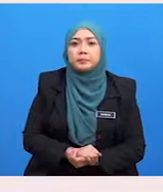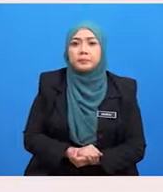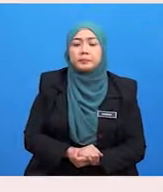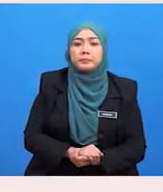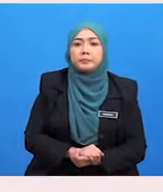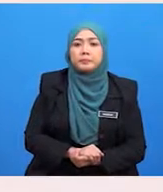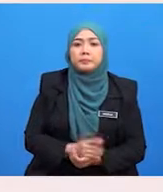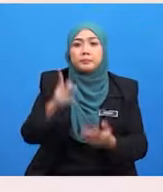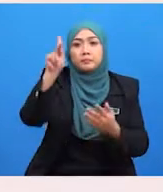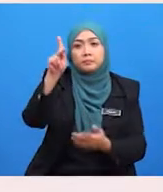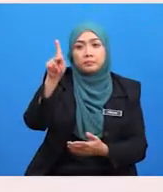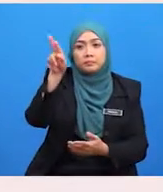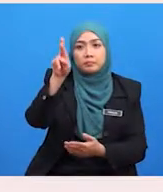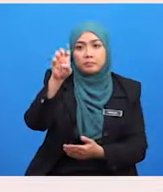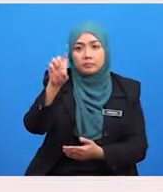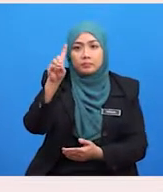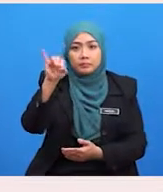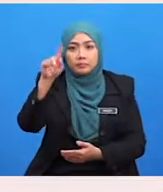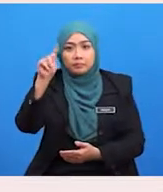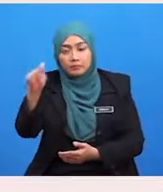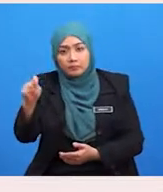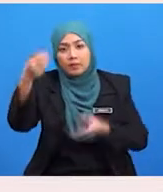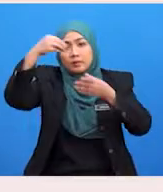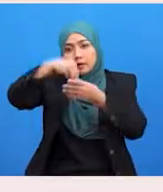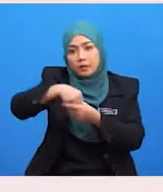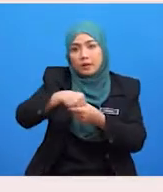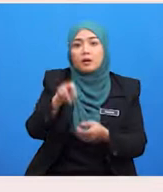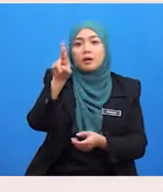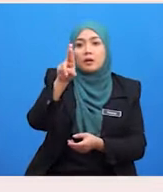RM6,435 dan kreditkan susut nilai terkumpul kenderaan